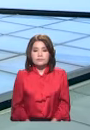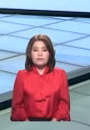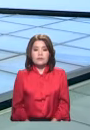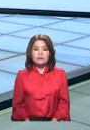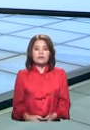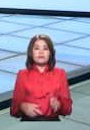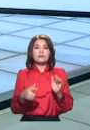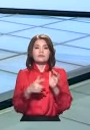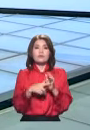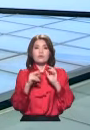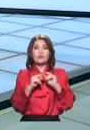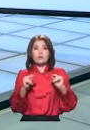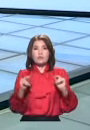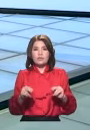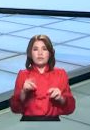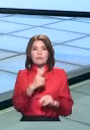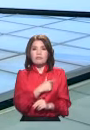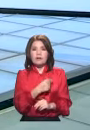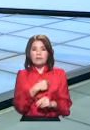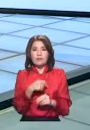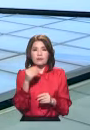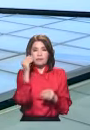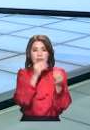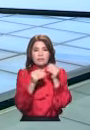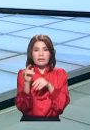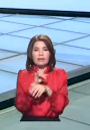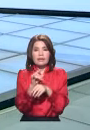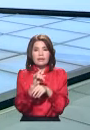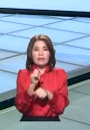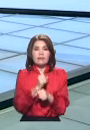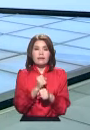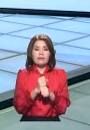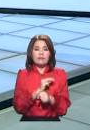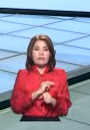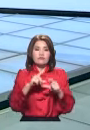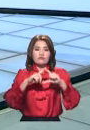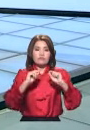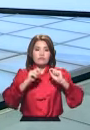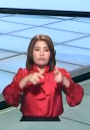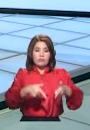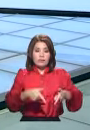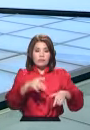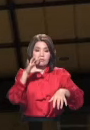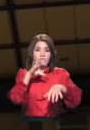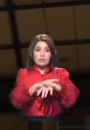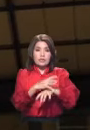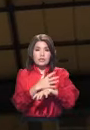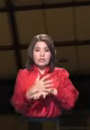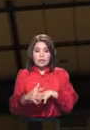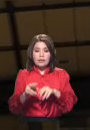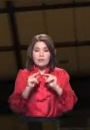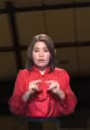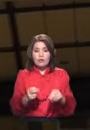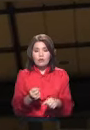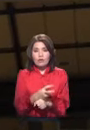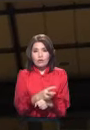7 учителей работали с поддельными дипломами в Мангыстауской области. Этот факт обнаружила антикоррупционная служба. После этого педагогов уволили,